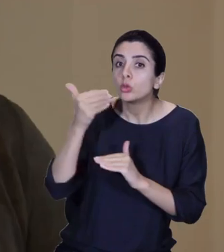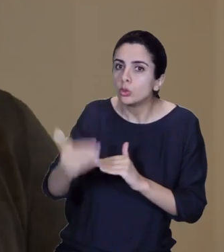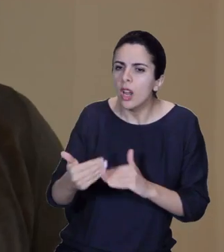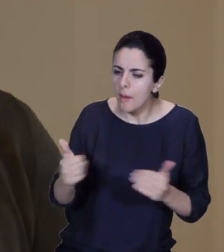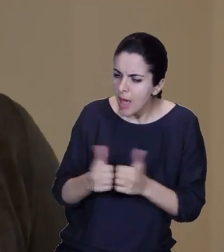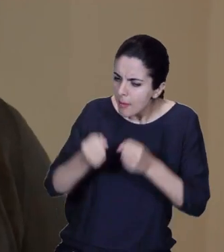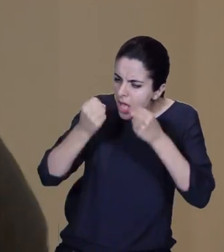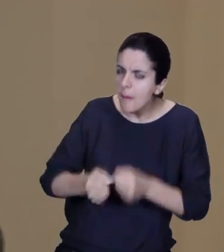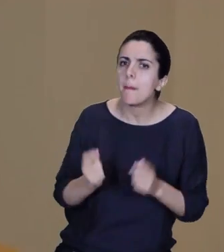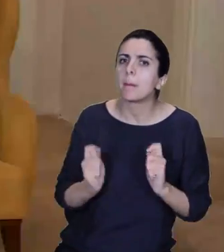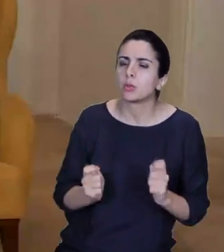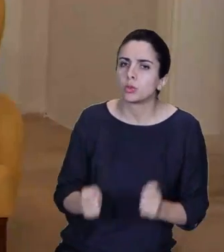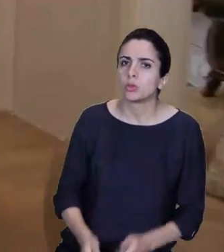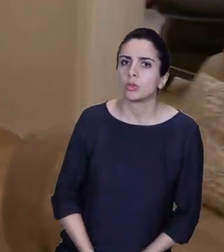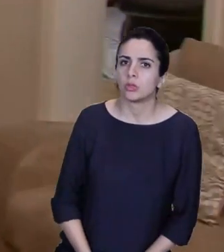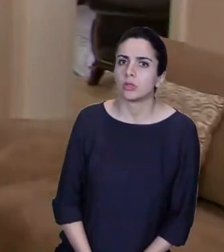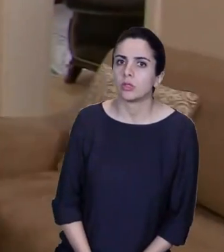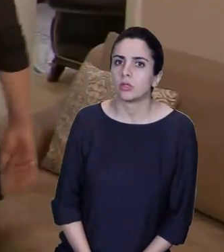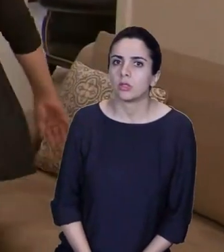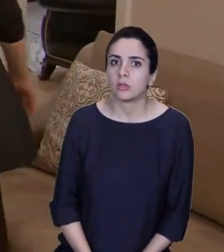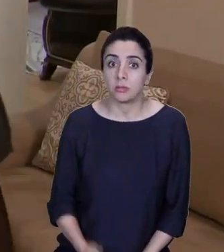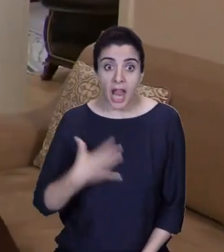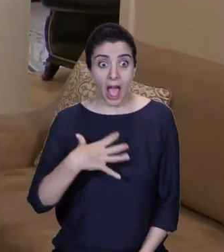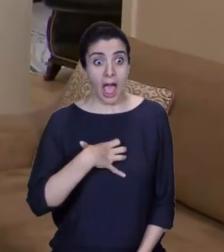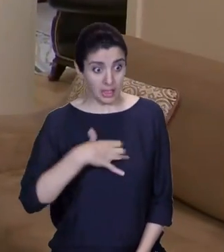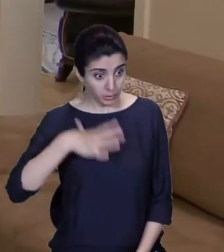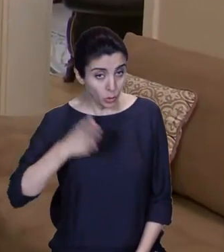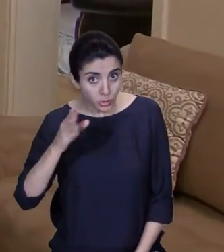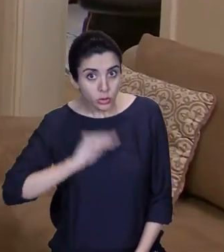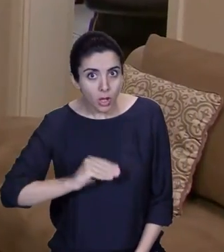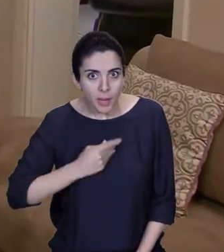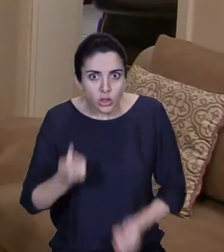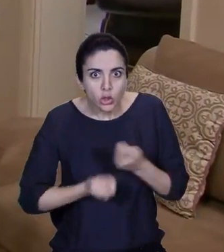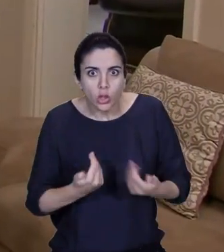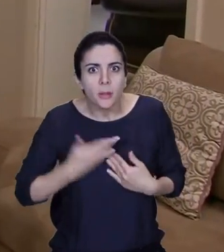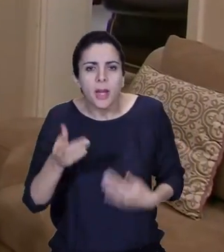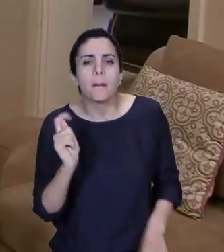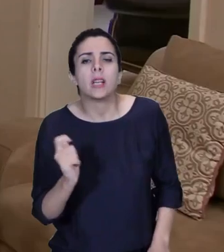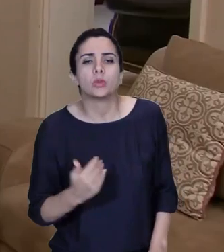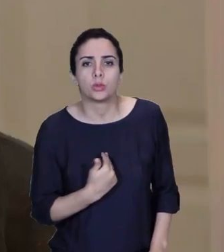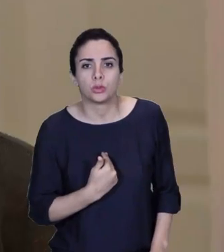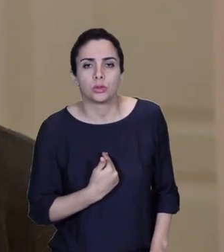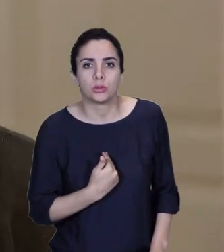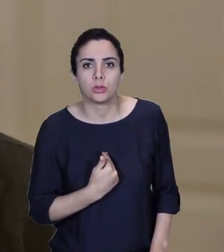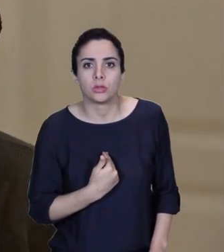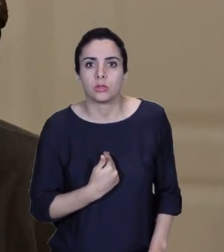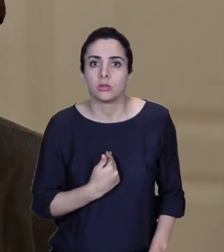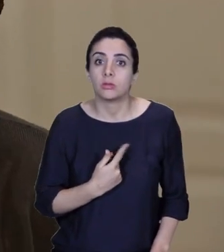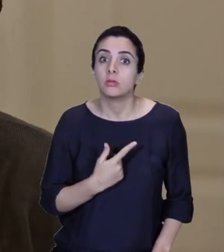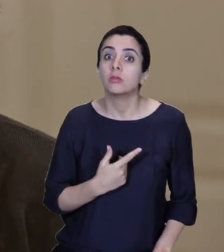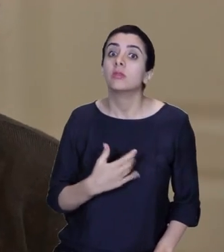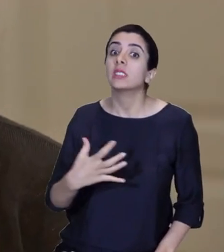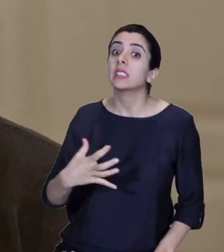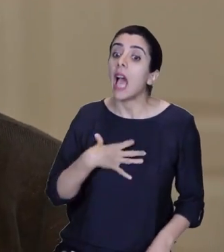da dizimin dibinden ayrılmayacaksın. Ya kendi isteğimle mi? Çalışıyorum, gitmek zorundayım. Onu kendi